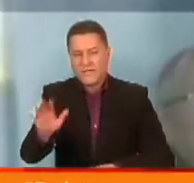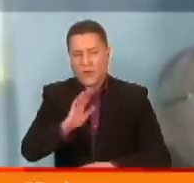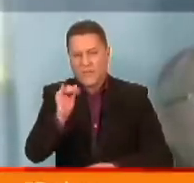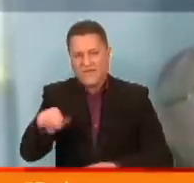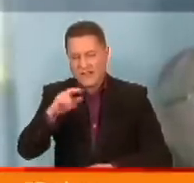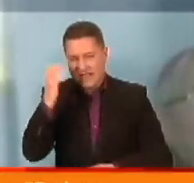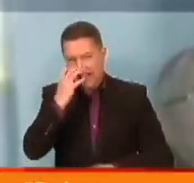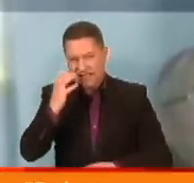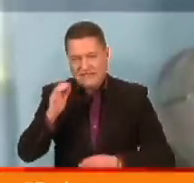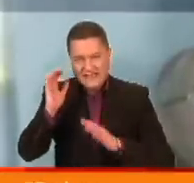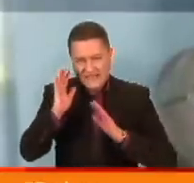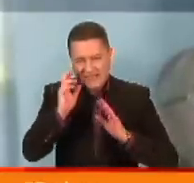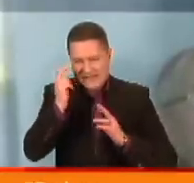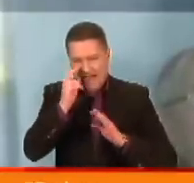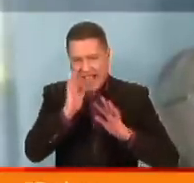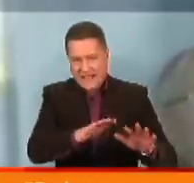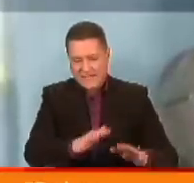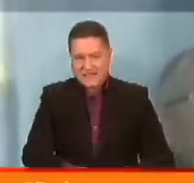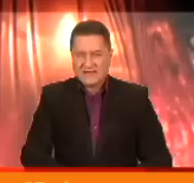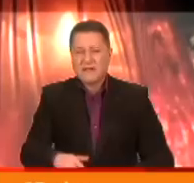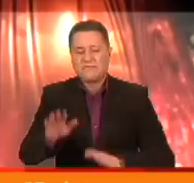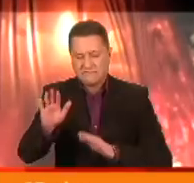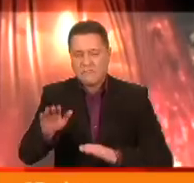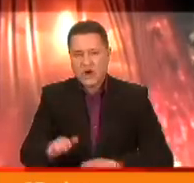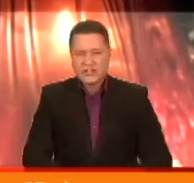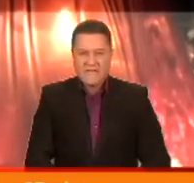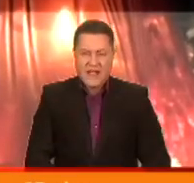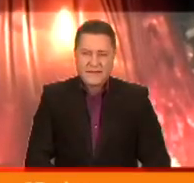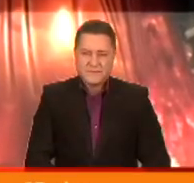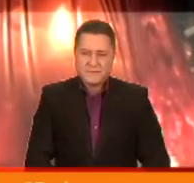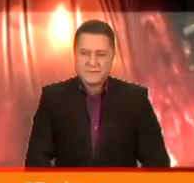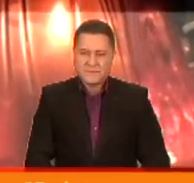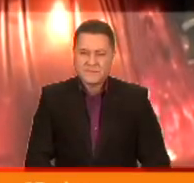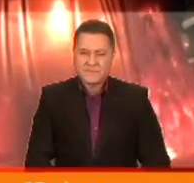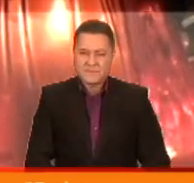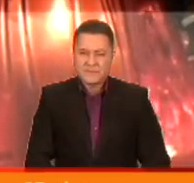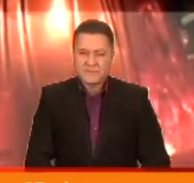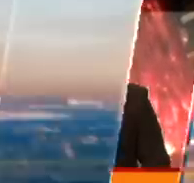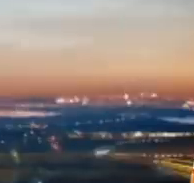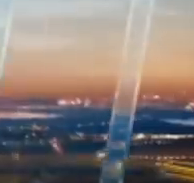і погорди. Обіцяємо тобі. Прощавай. Дмитро Литвиненко, програма «Вікна», СТБ.